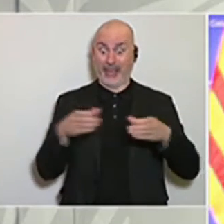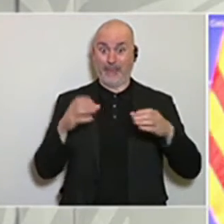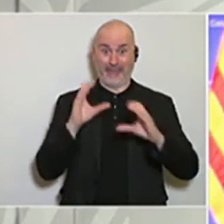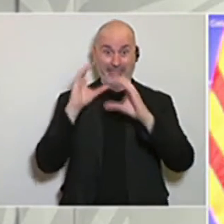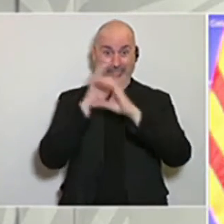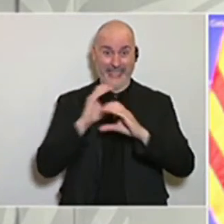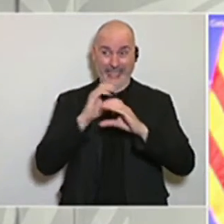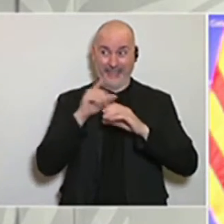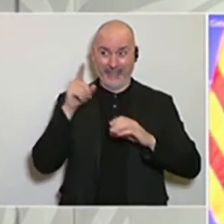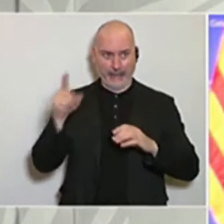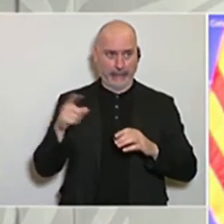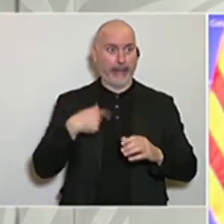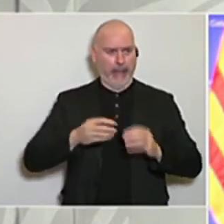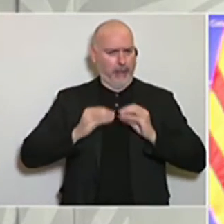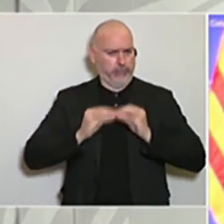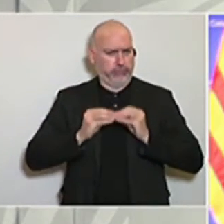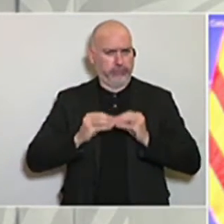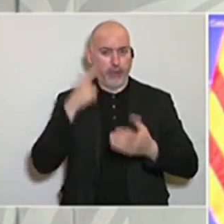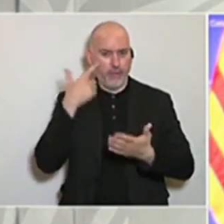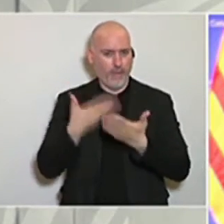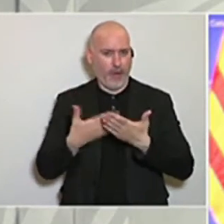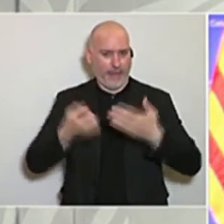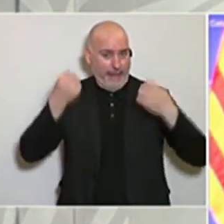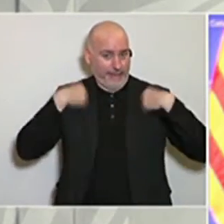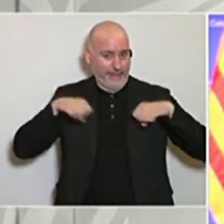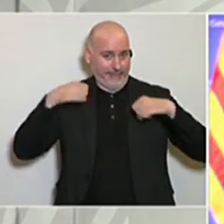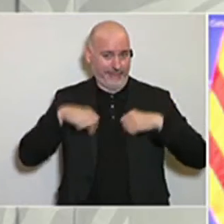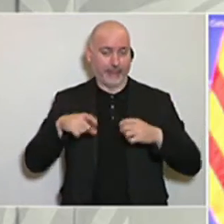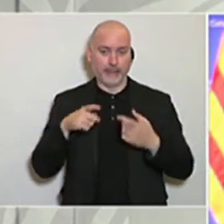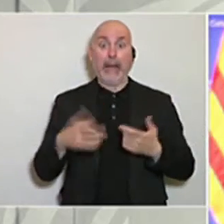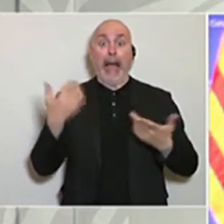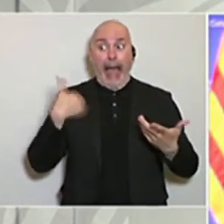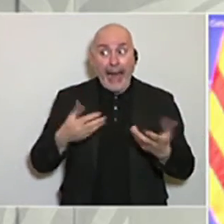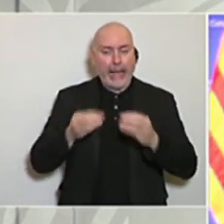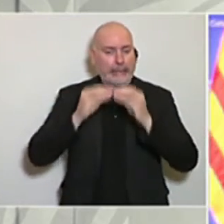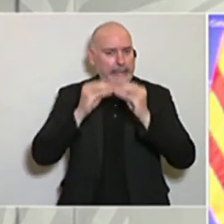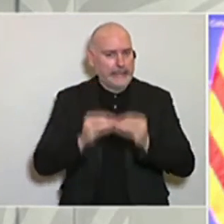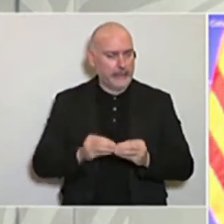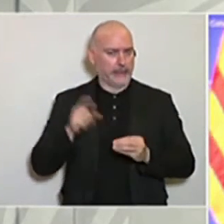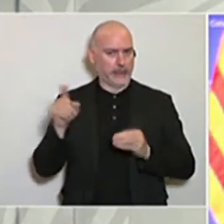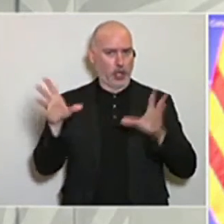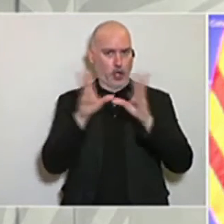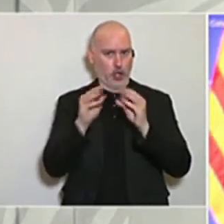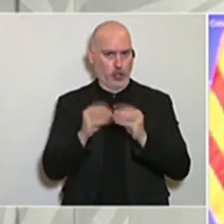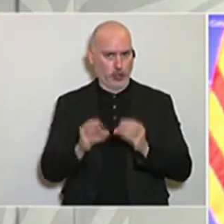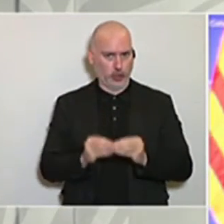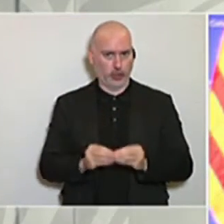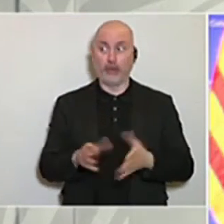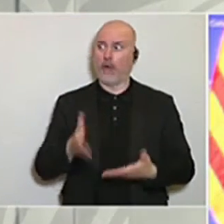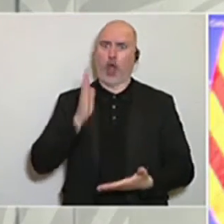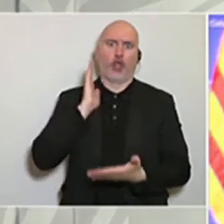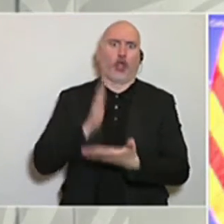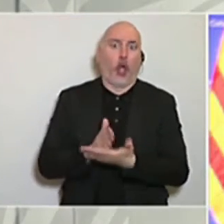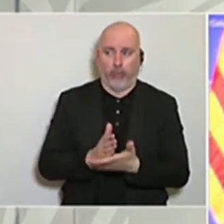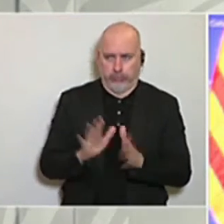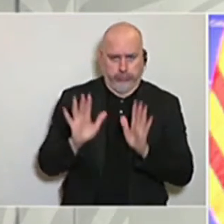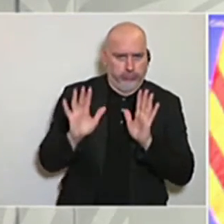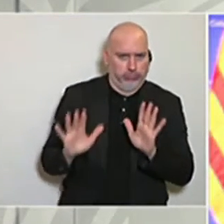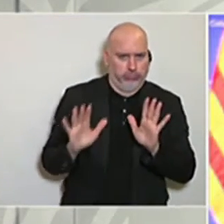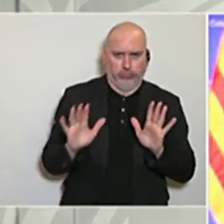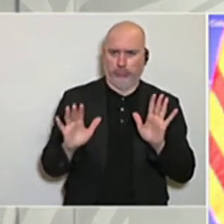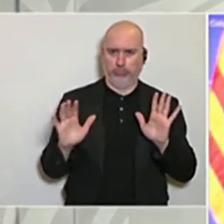científics que estaven duent a terme aquest assaig clínic doncs, ja s'estan treballant les conclusions finals. Per tant, no cal que aturem res perquè ja no